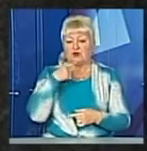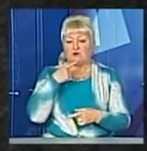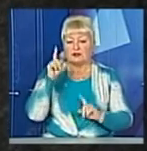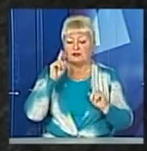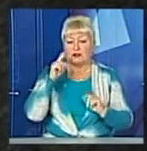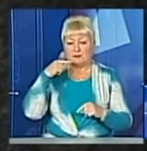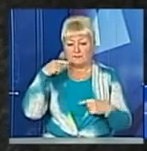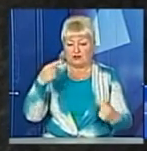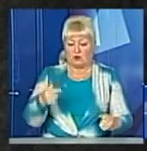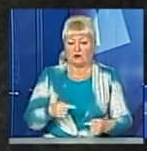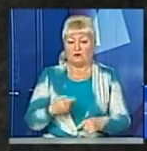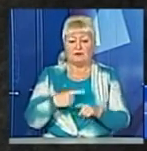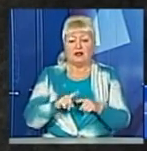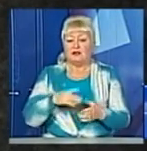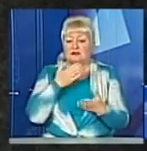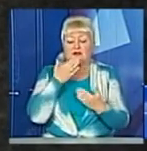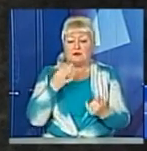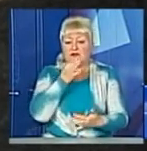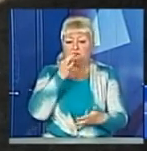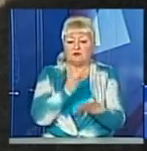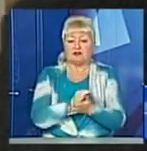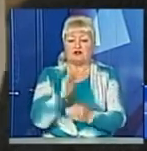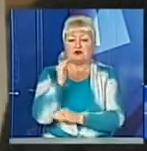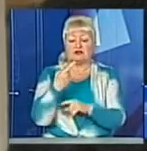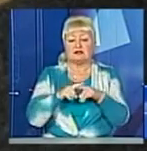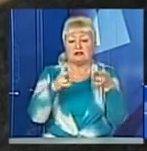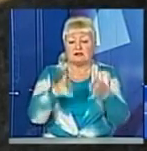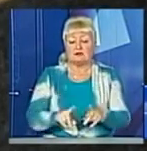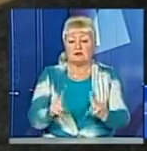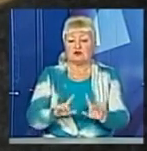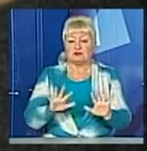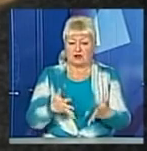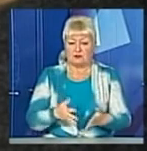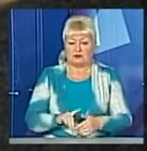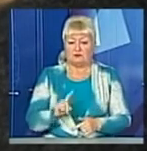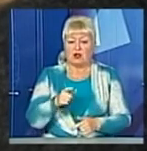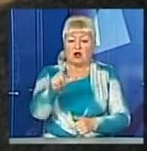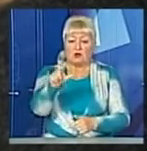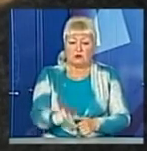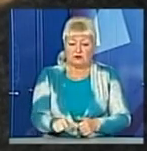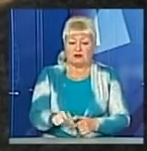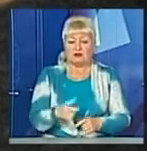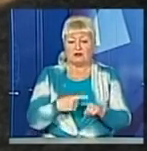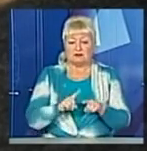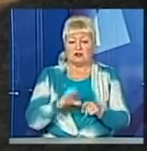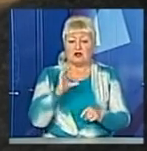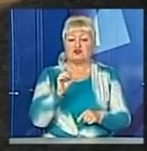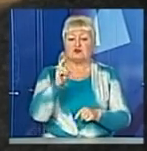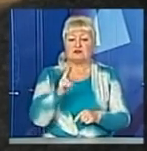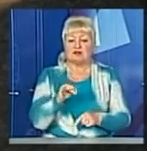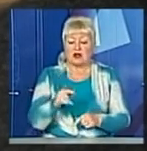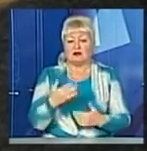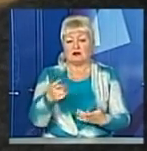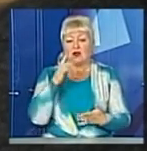жодною відповідальністю дитини, це халепа, яка з нею трапилася. Оскільки людина істота соціальна, то для неї